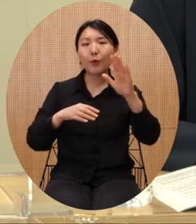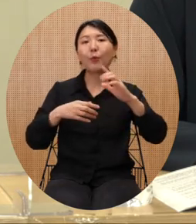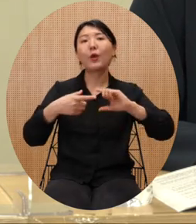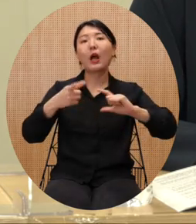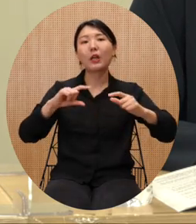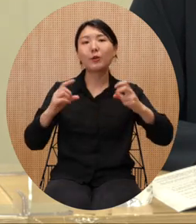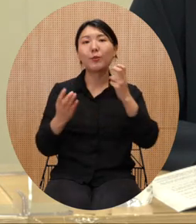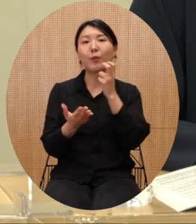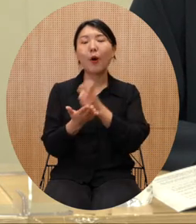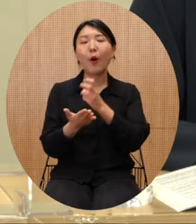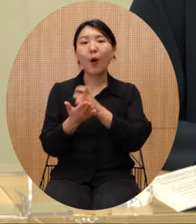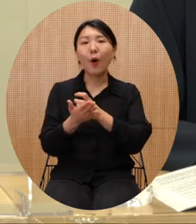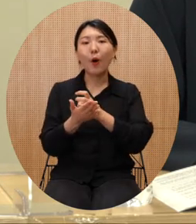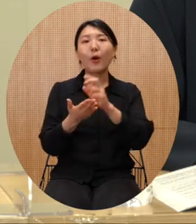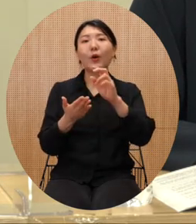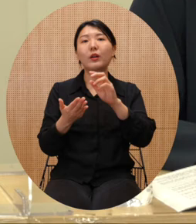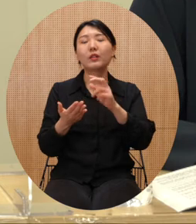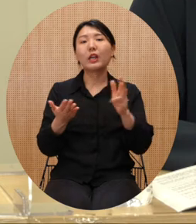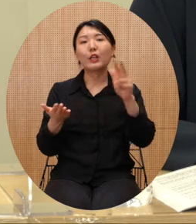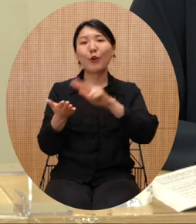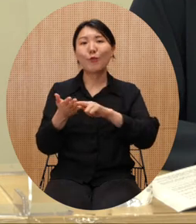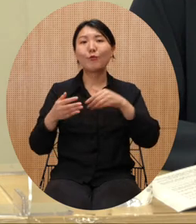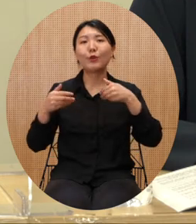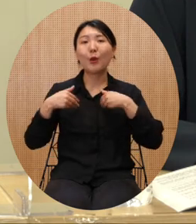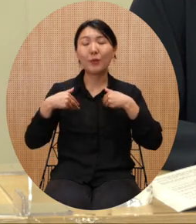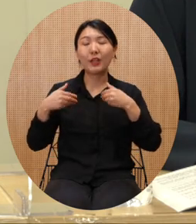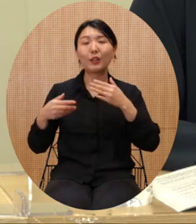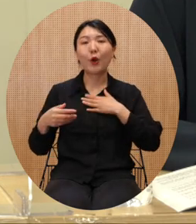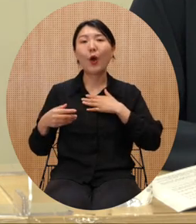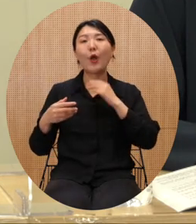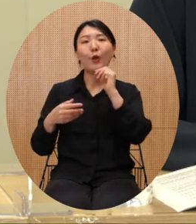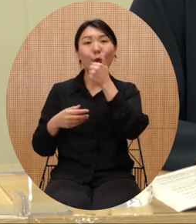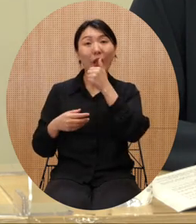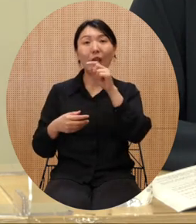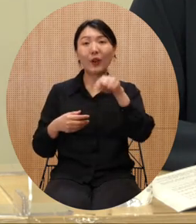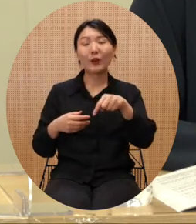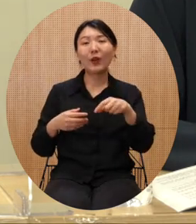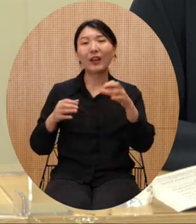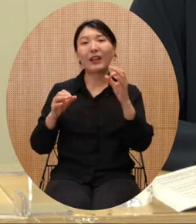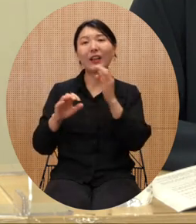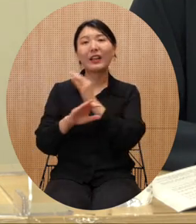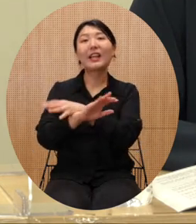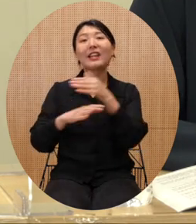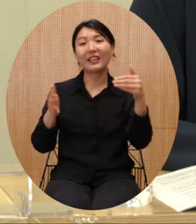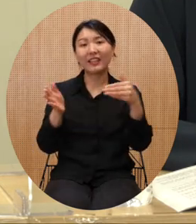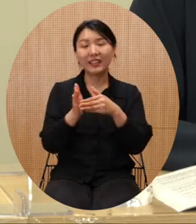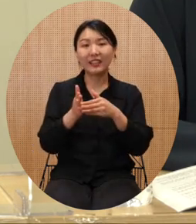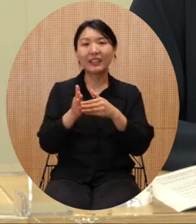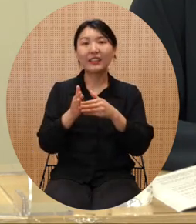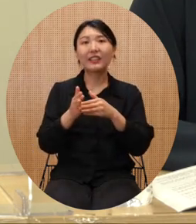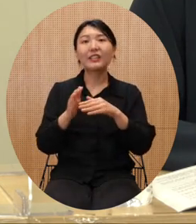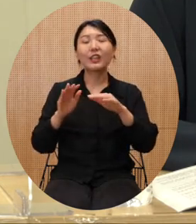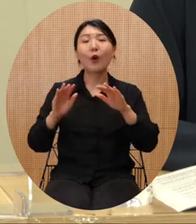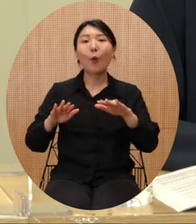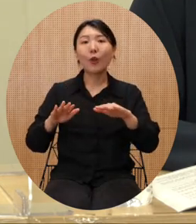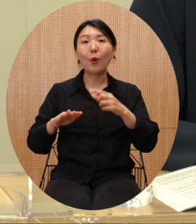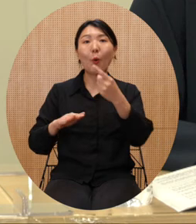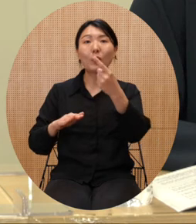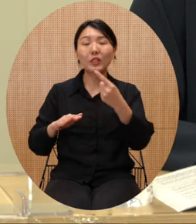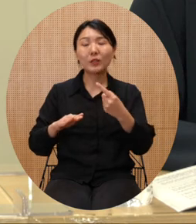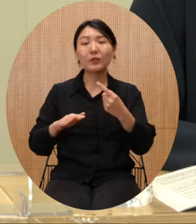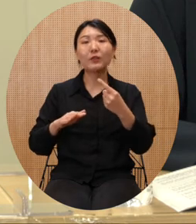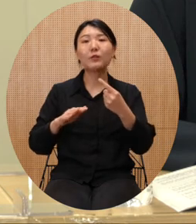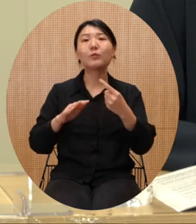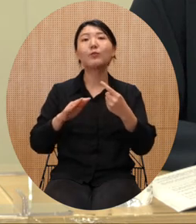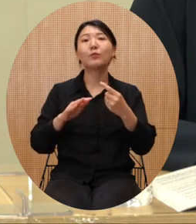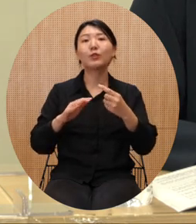않나 이제 그런 생각을 하고 있습니다. 예, 재소개를 여기로 좀 마치도록 하겠고요. 아, 패널 분들이